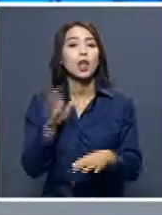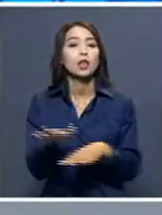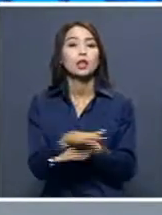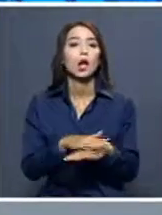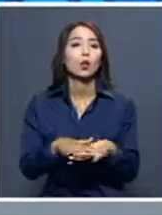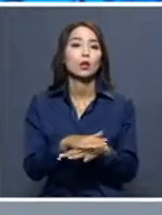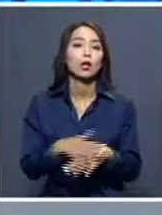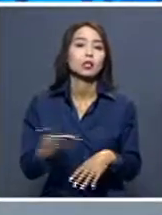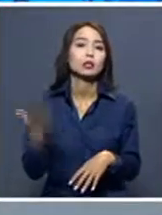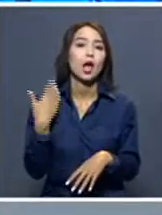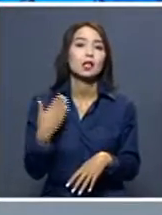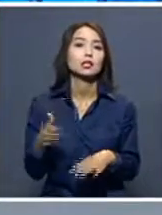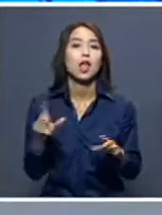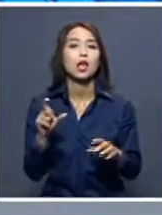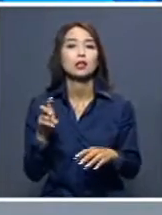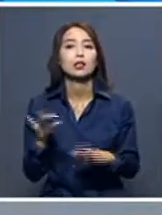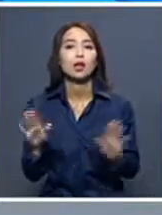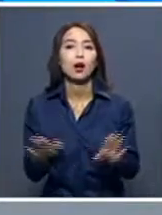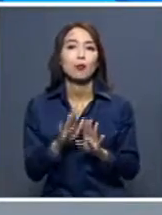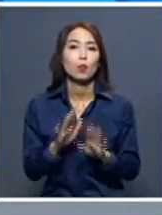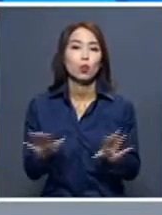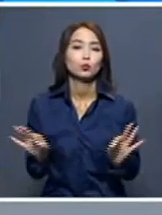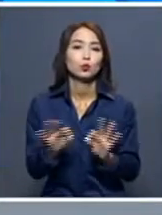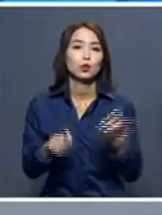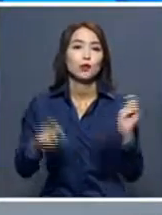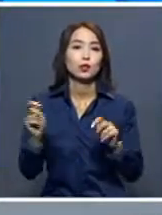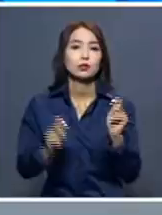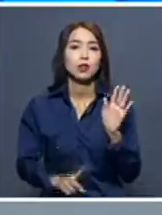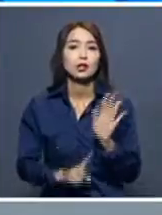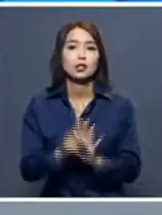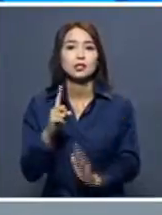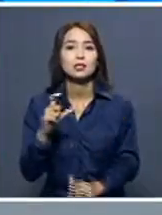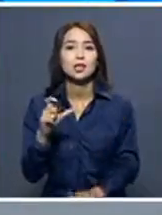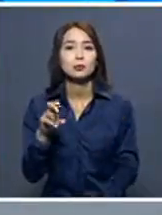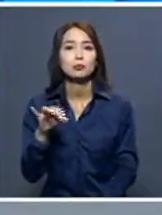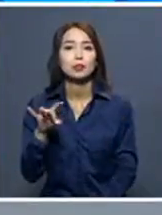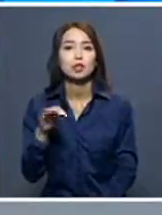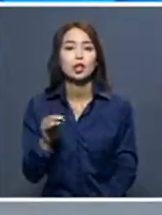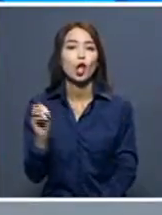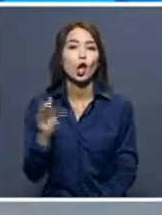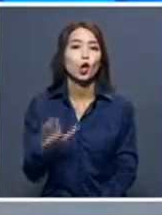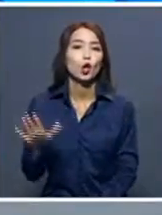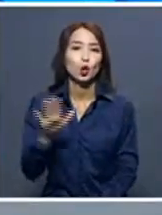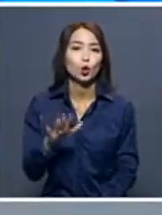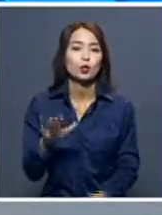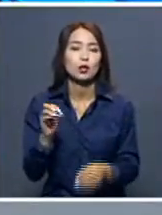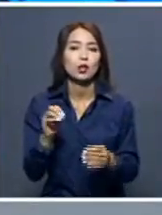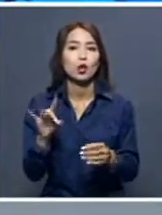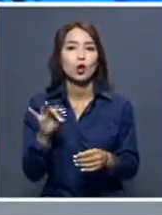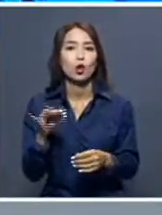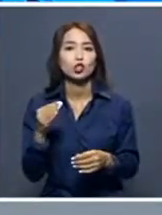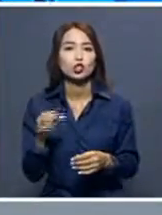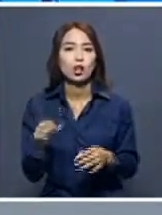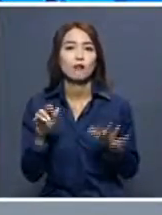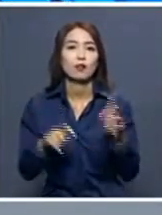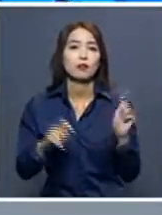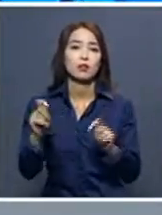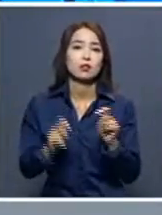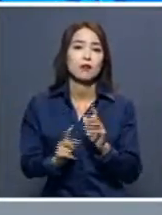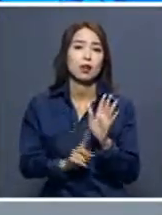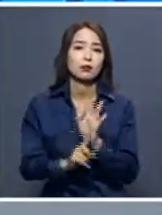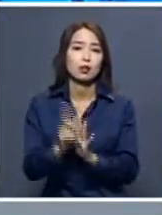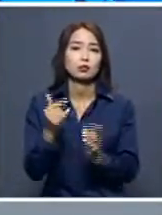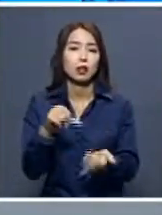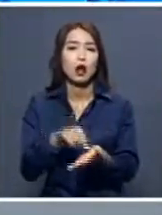Елордада заманауи этникалық музыка фестивалі басталды. The Spirit of Eurasia – Еуразиядағы әрі фестивальдердің бірі. Оған қатысу